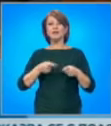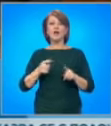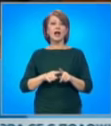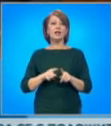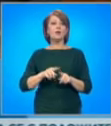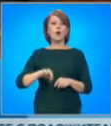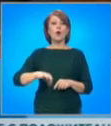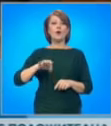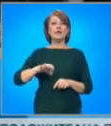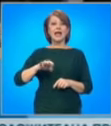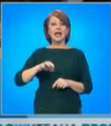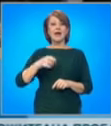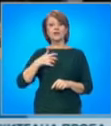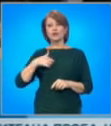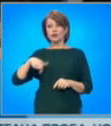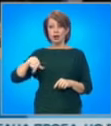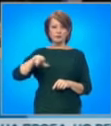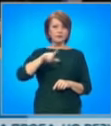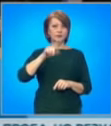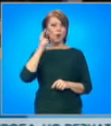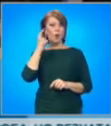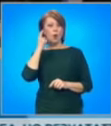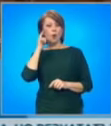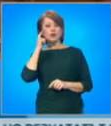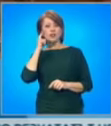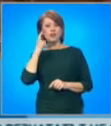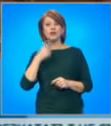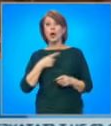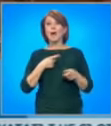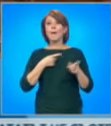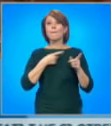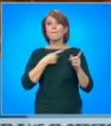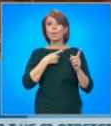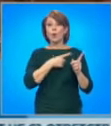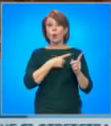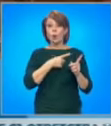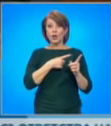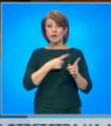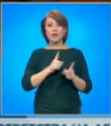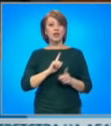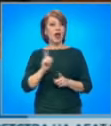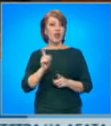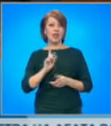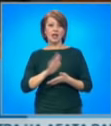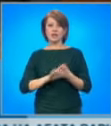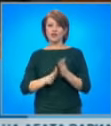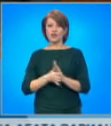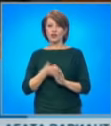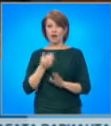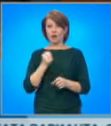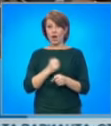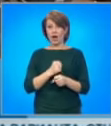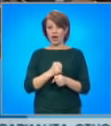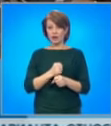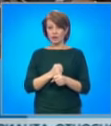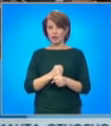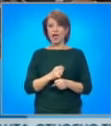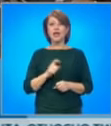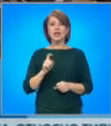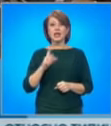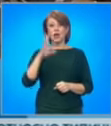всички осъзнаваме, че прокуратурата не си е свършила добре работата и господин